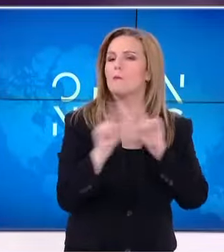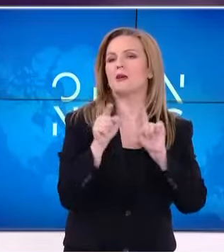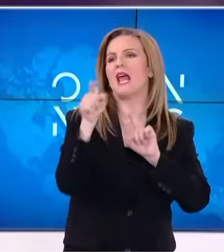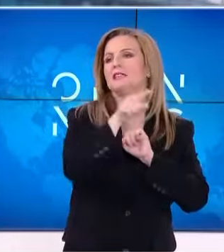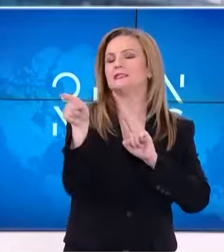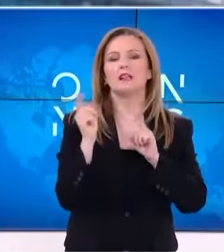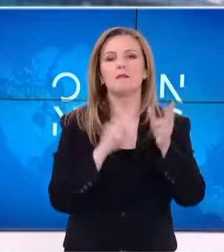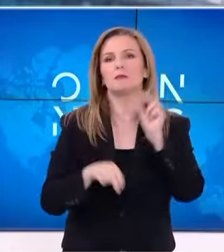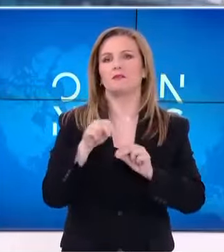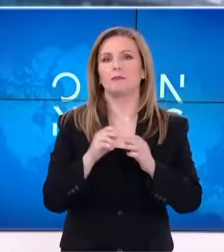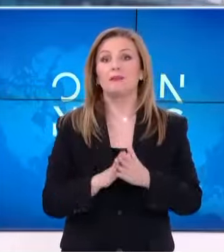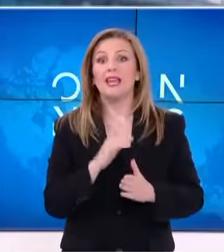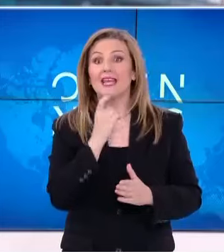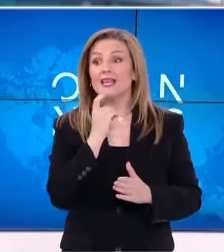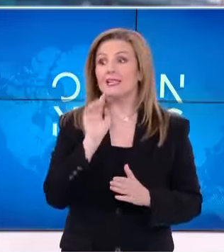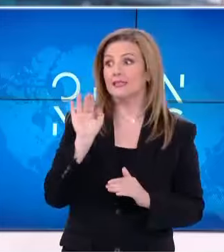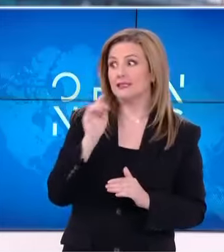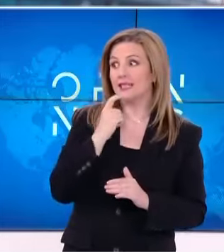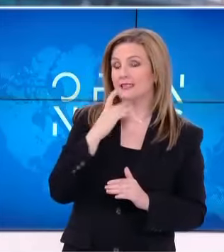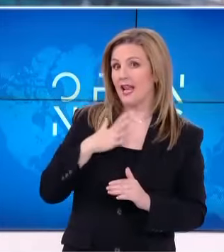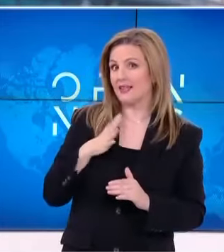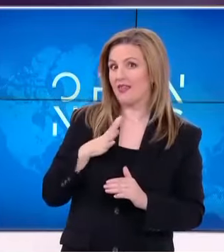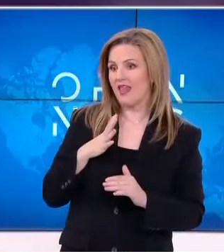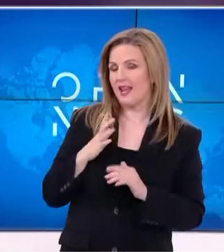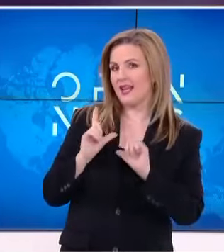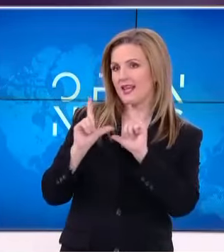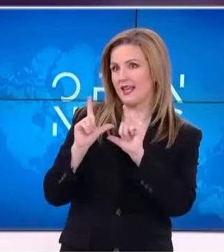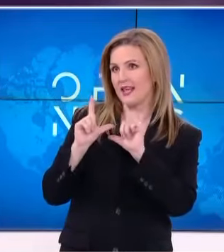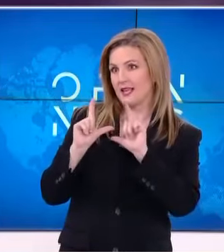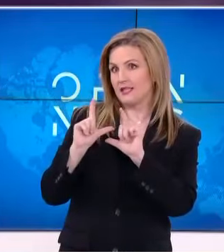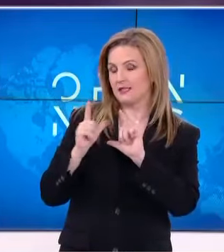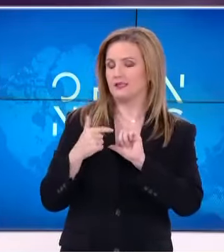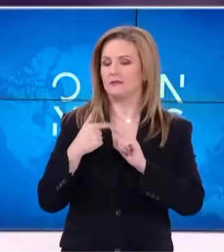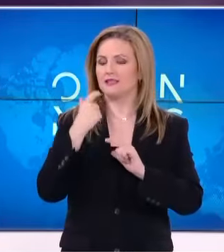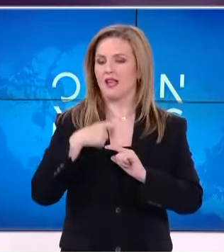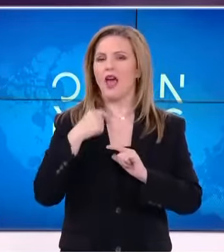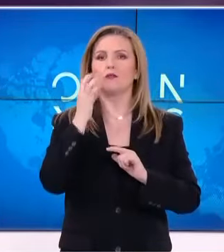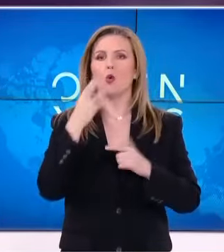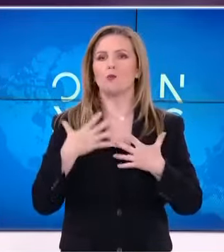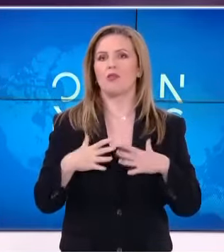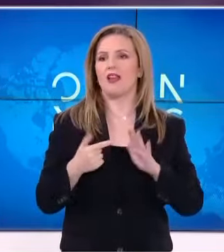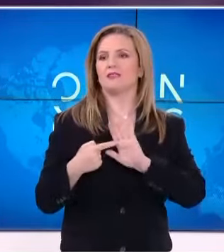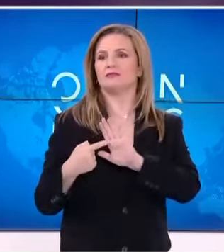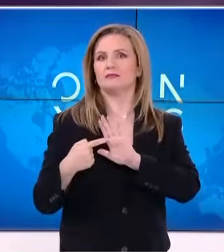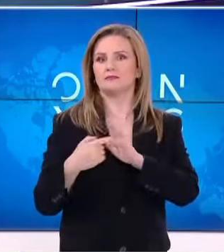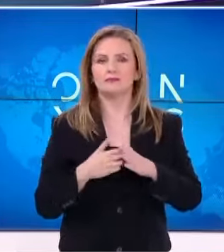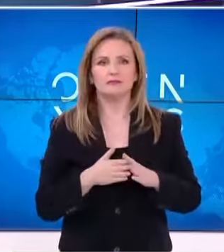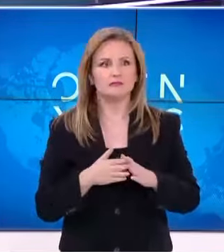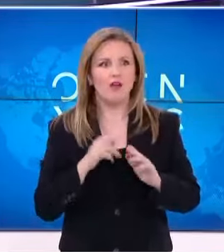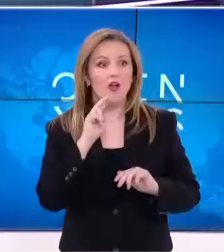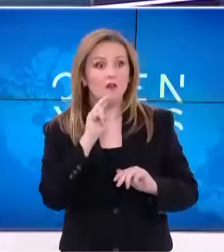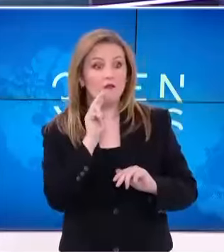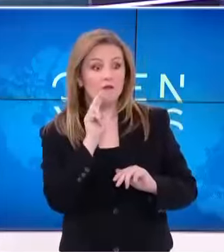αντιμεταθεση λέτε ότι ο στέφανος κασελά θέλει να κάνει είδηση στον εαυτό του βλέπω ότι αυτή τη στιγμή αμφότεροι